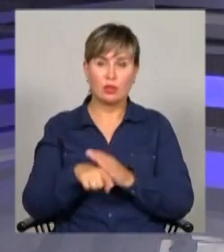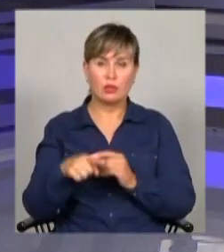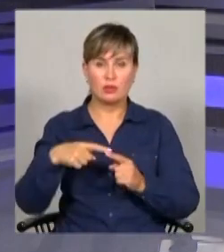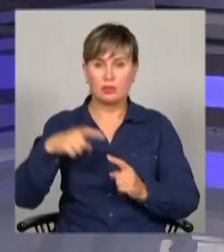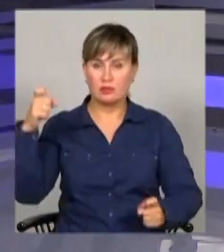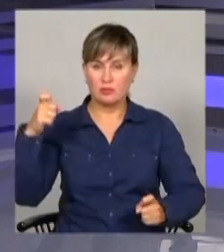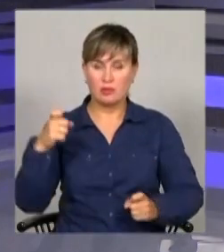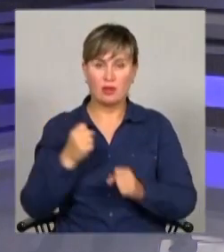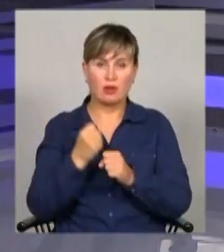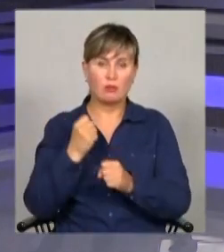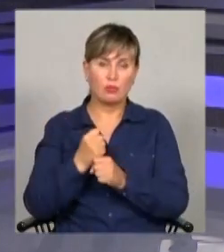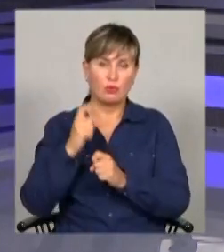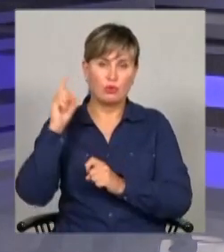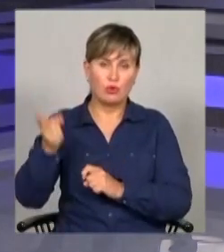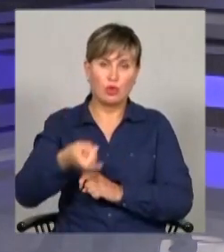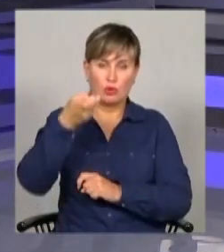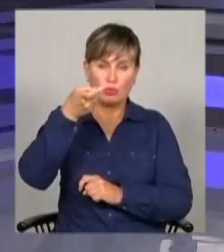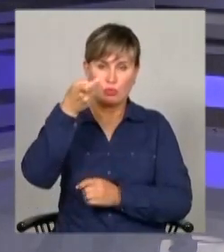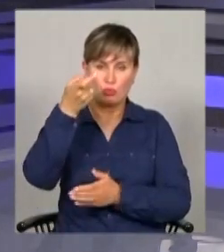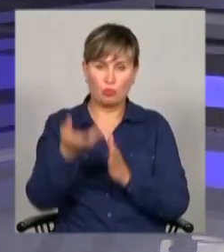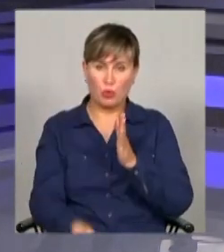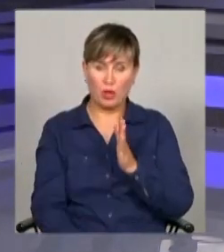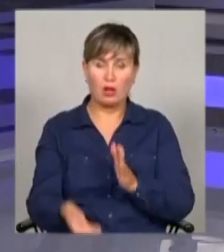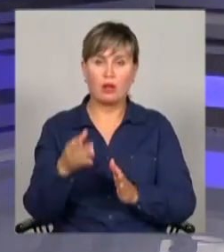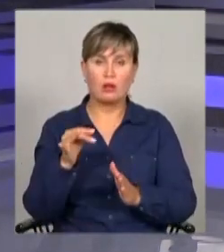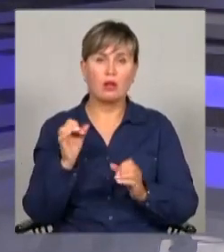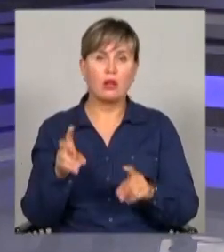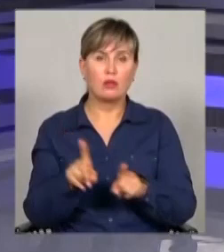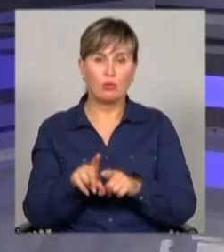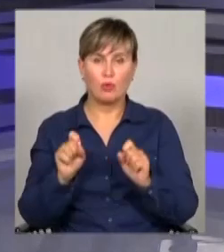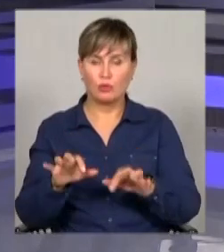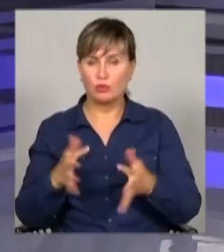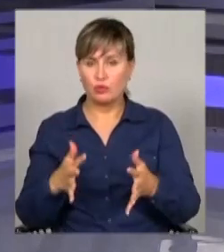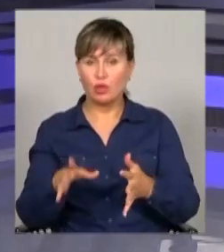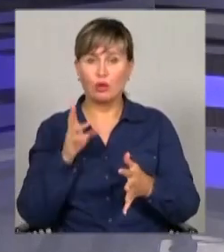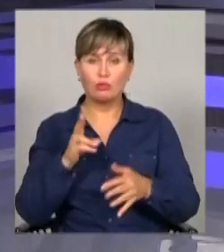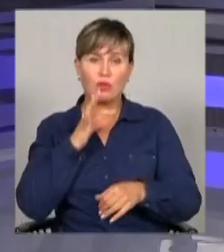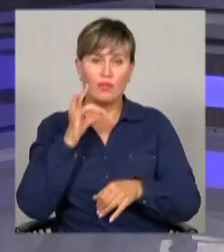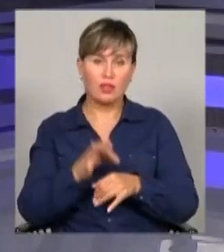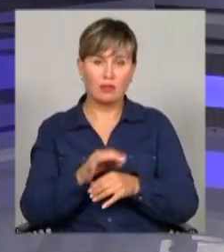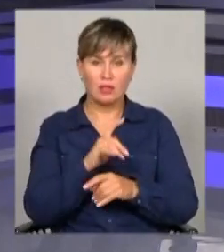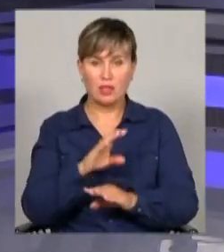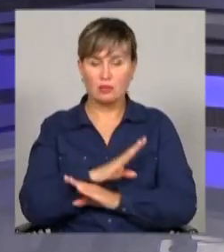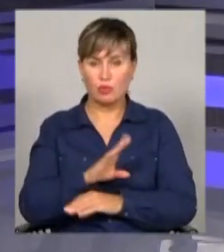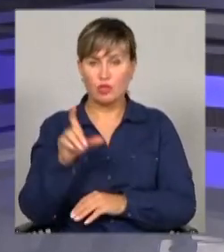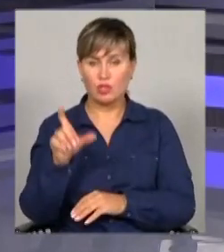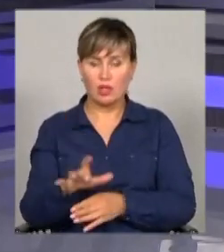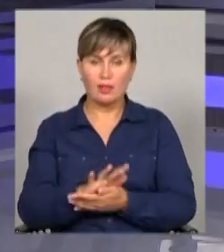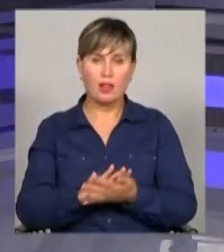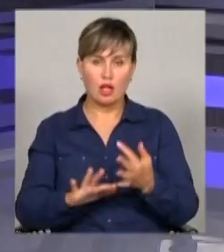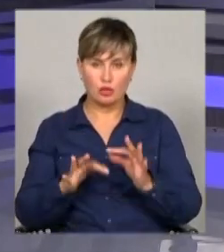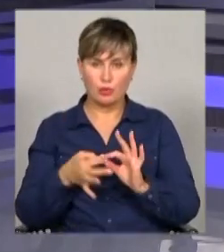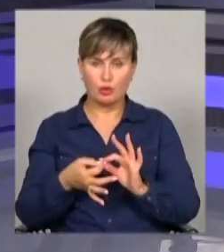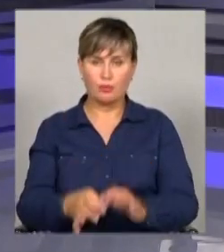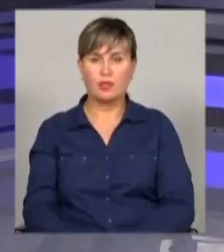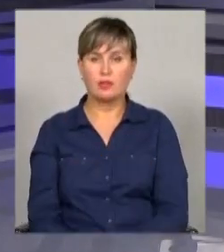на рабочего упал крюк башенного крана. Как такое могло произойти и кто в ответе за смерть человека, выясняла